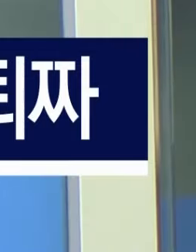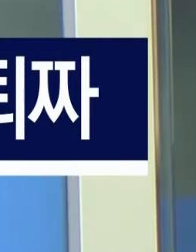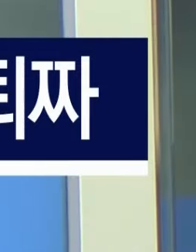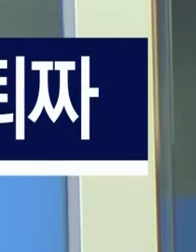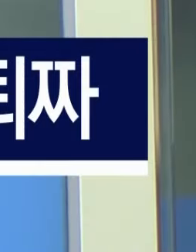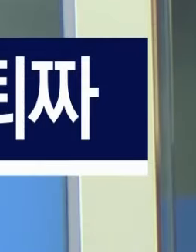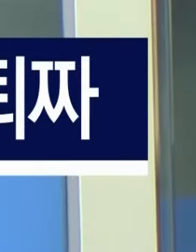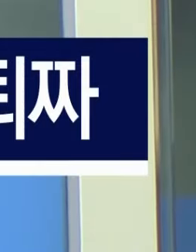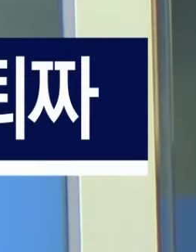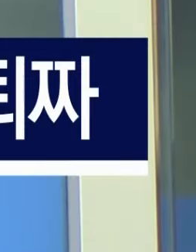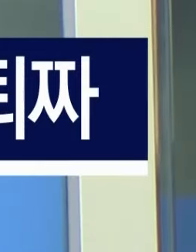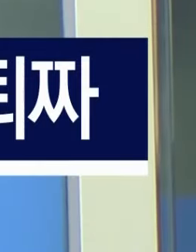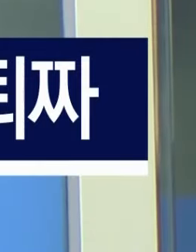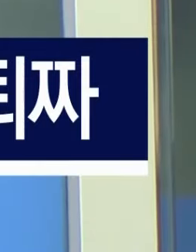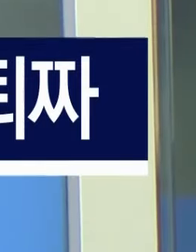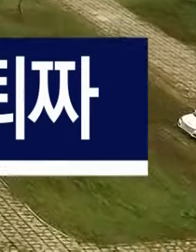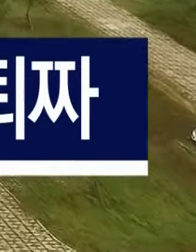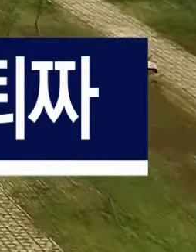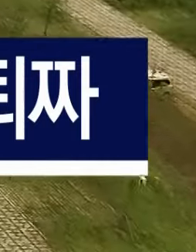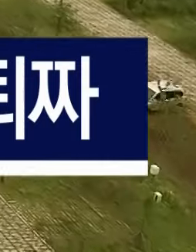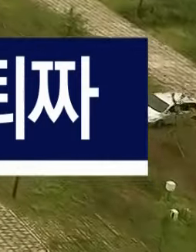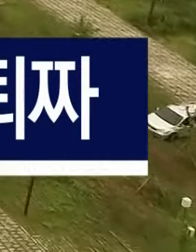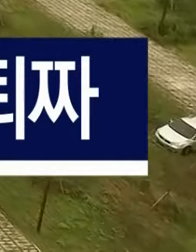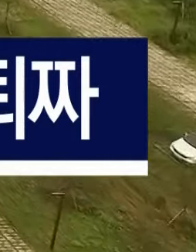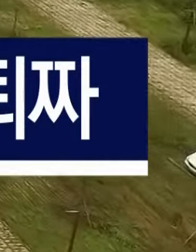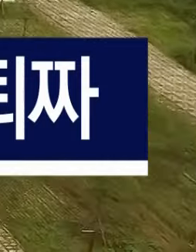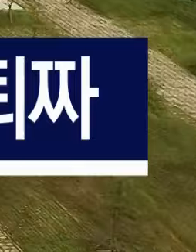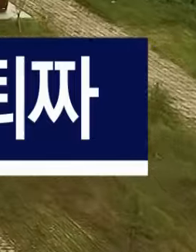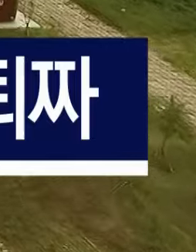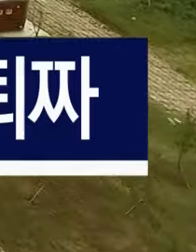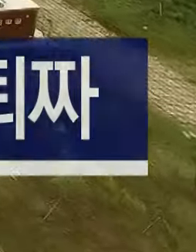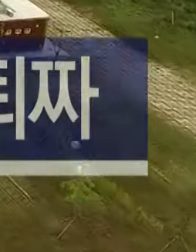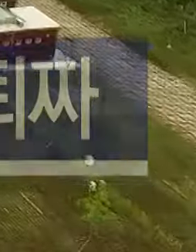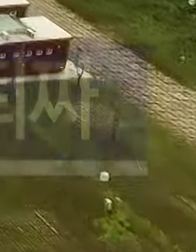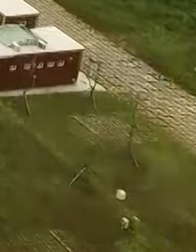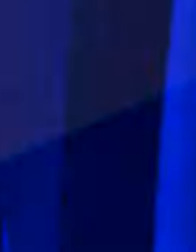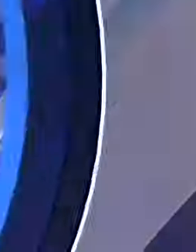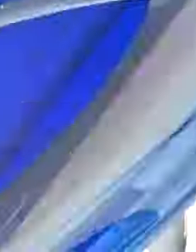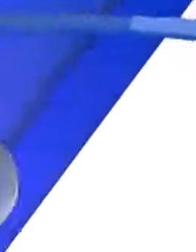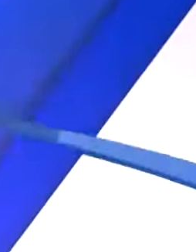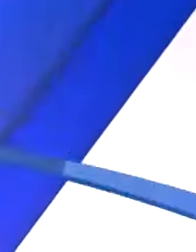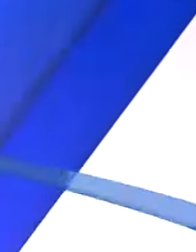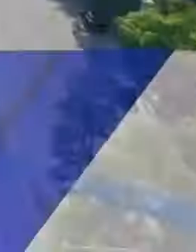대상 60건 중 3건은 반려, 5개 사업은 재검토로 분류됐습니다.